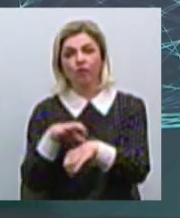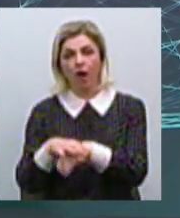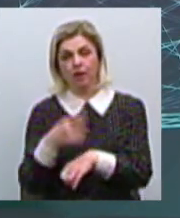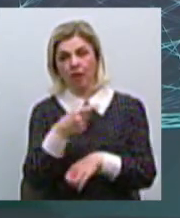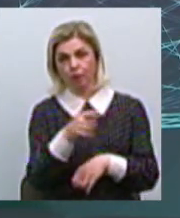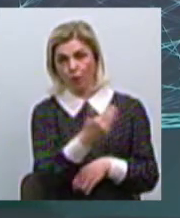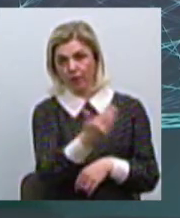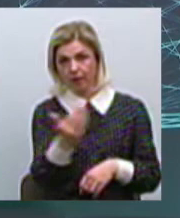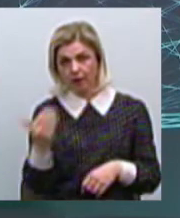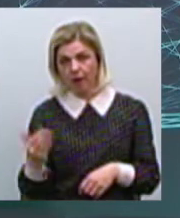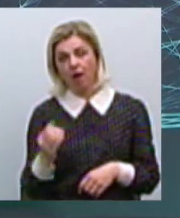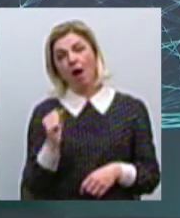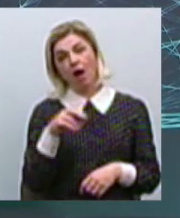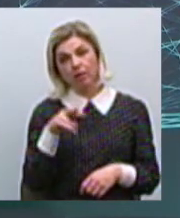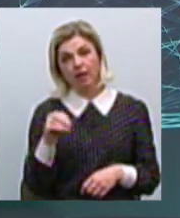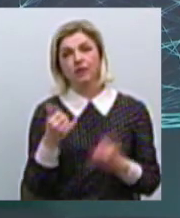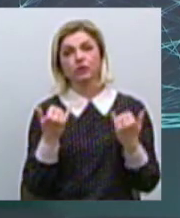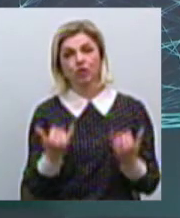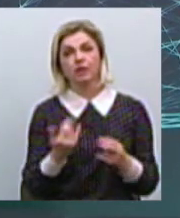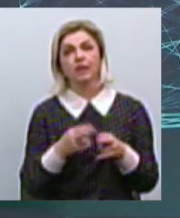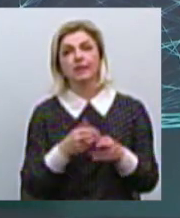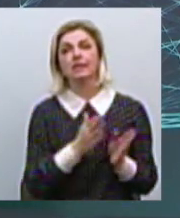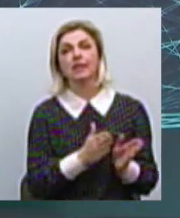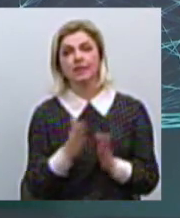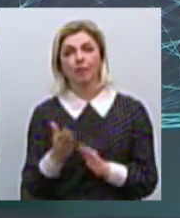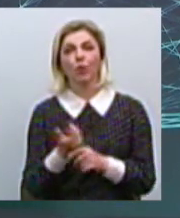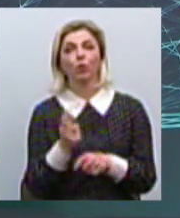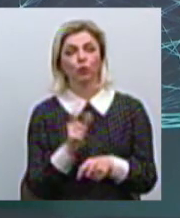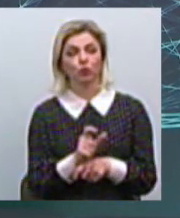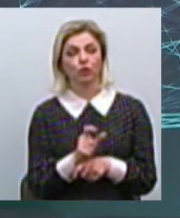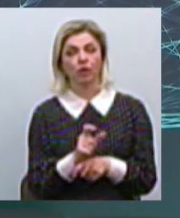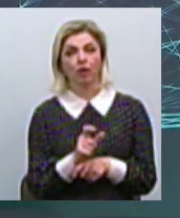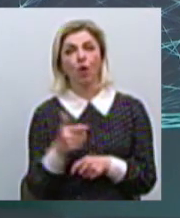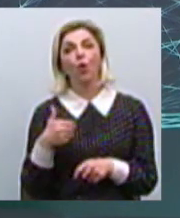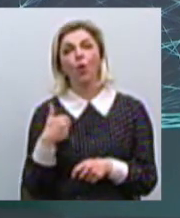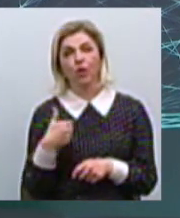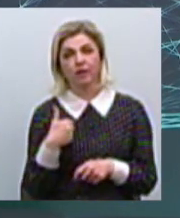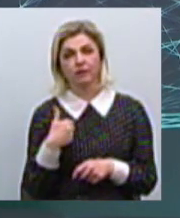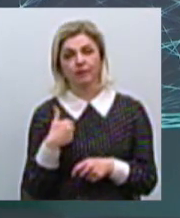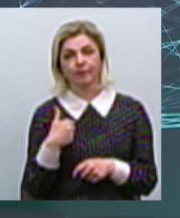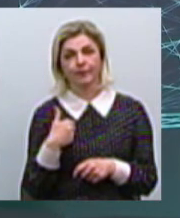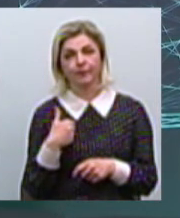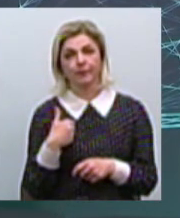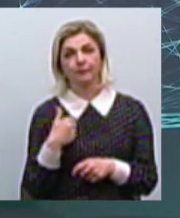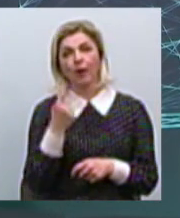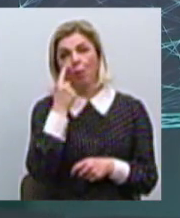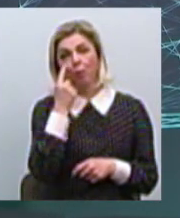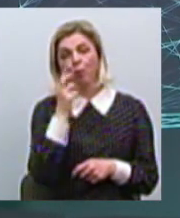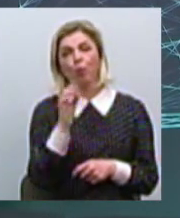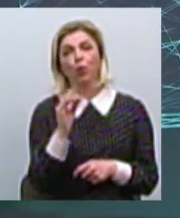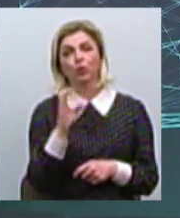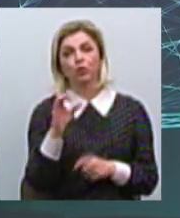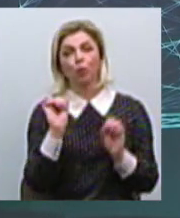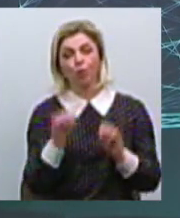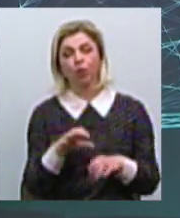номерні знаки, але зараз ця система, ще в неї дуже корисний такий є бонус, вона може